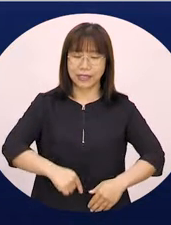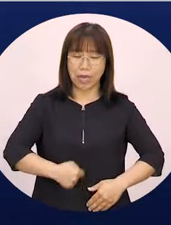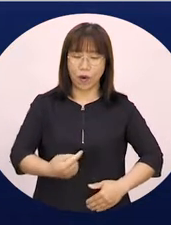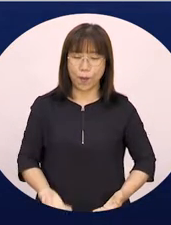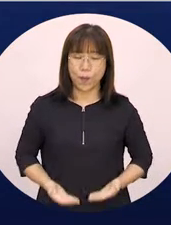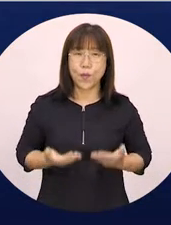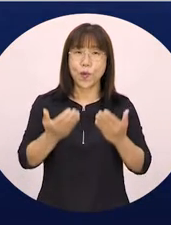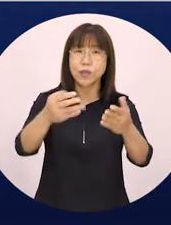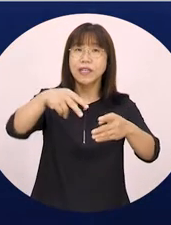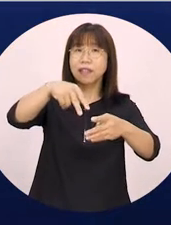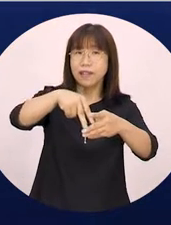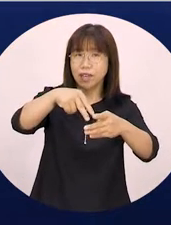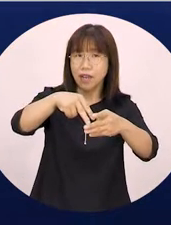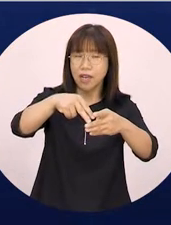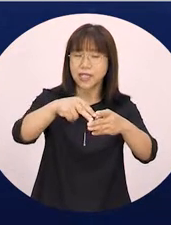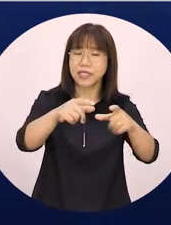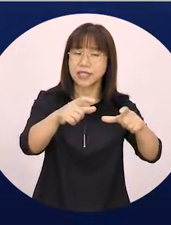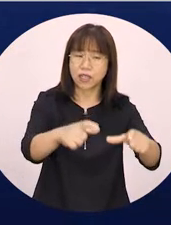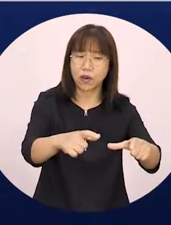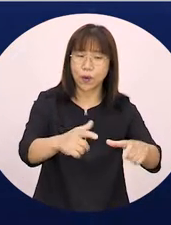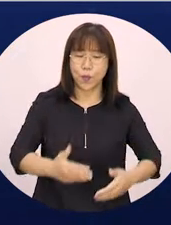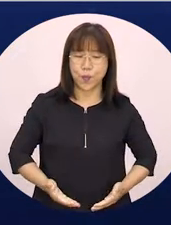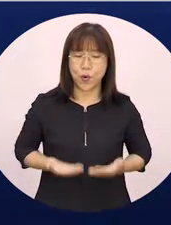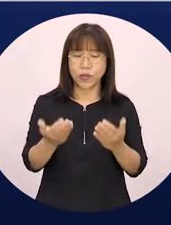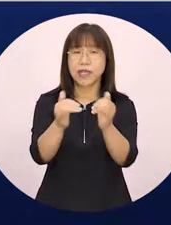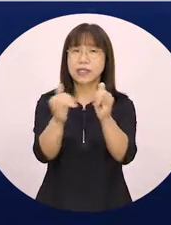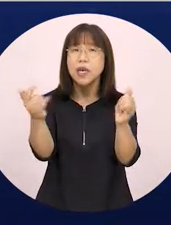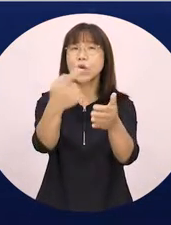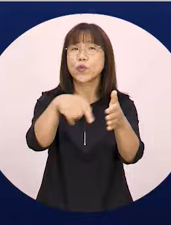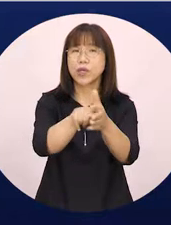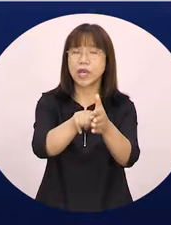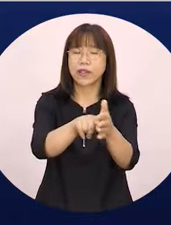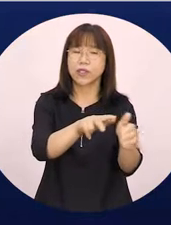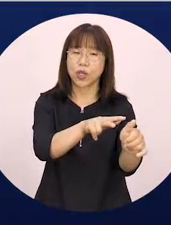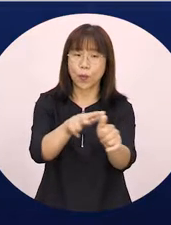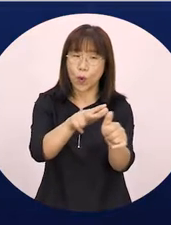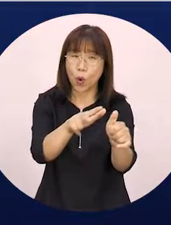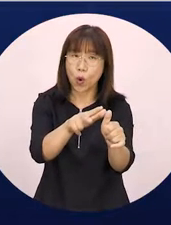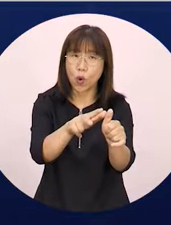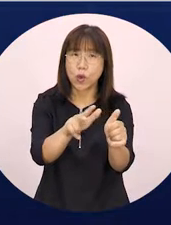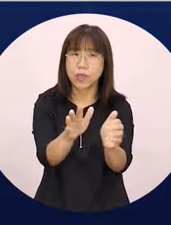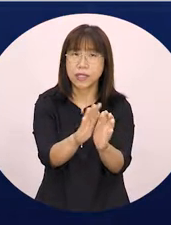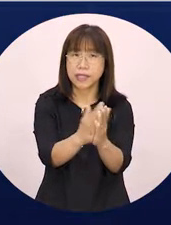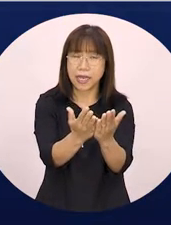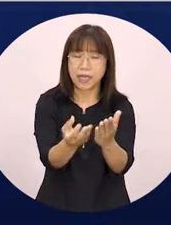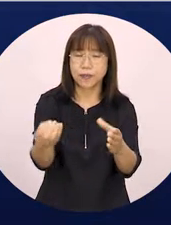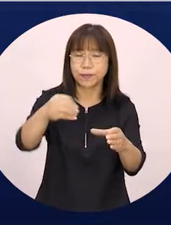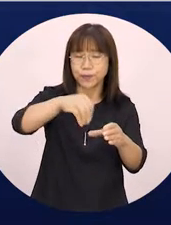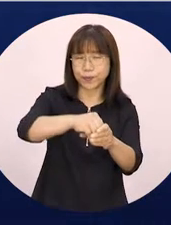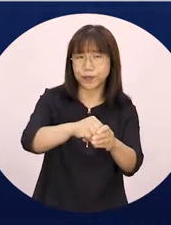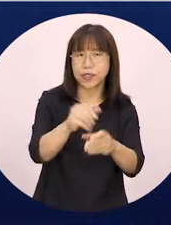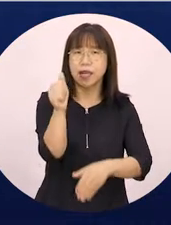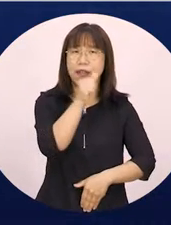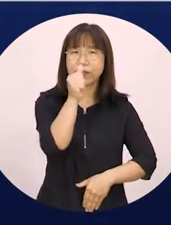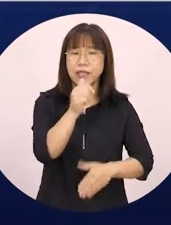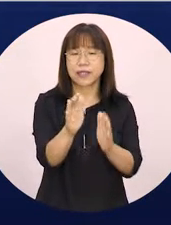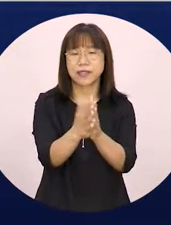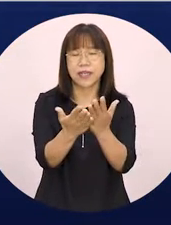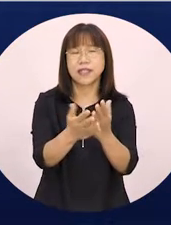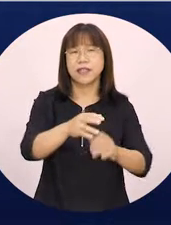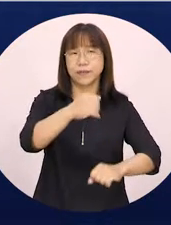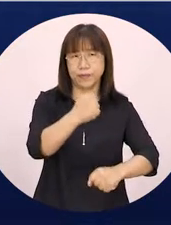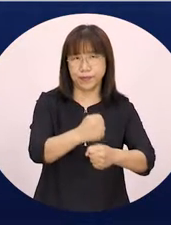강서구 자원봉사센터 에서 지역 내 자원봉사자들에게 필요한 정보를 담은 당 서랑 봉 사랑 가이드북 을